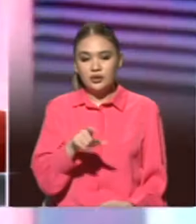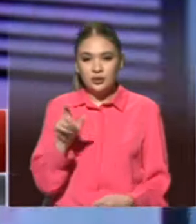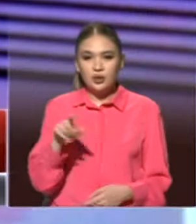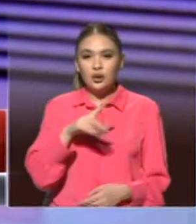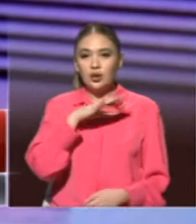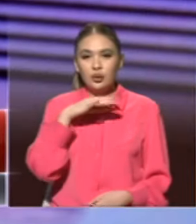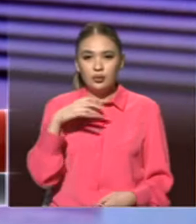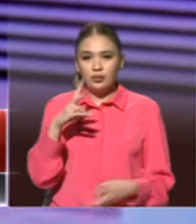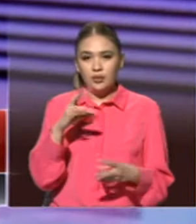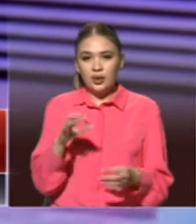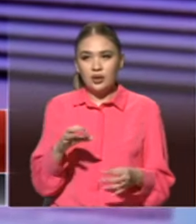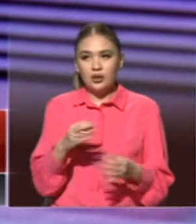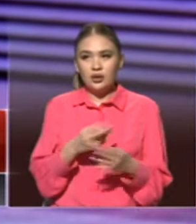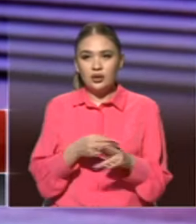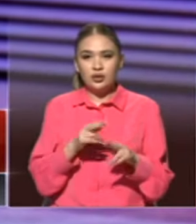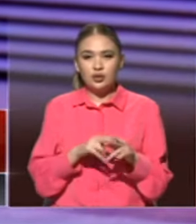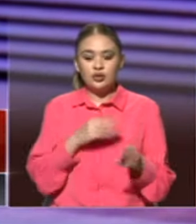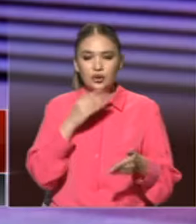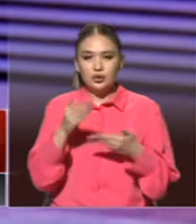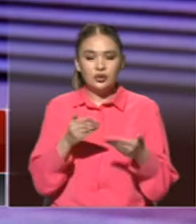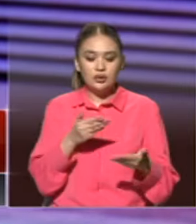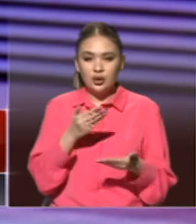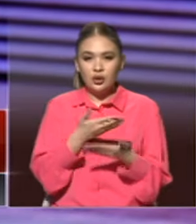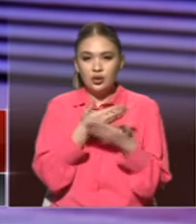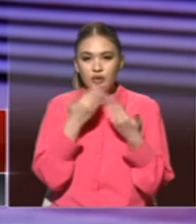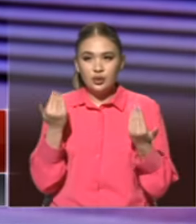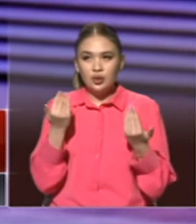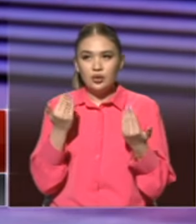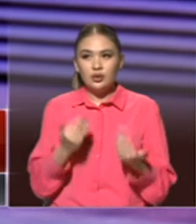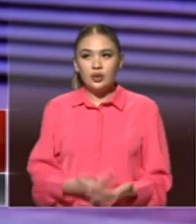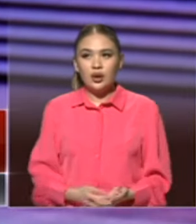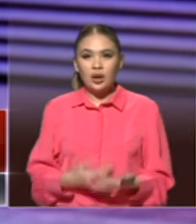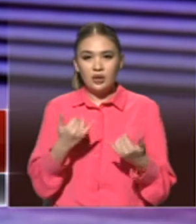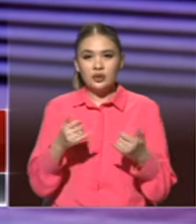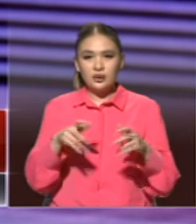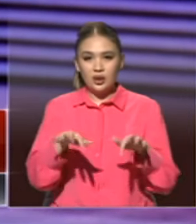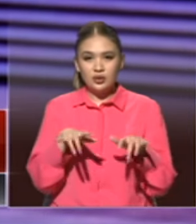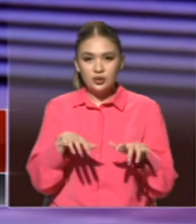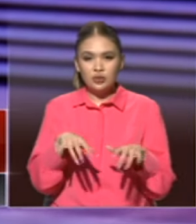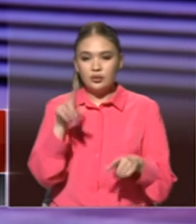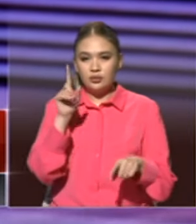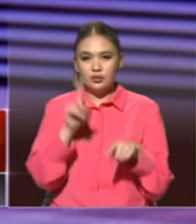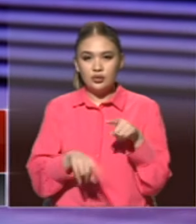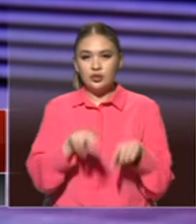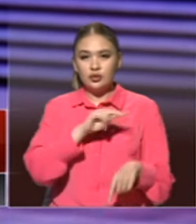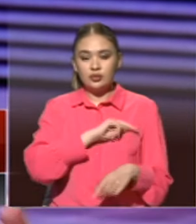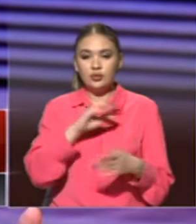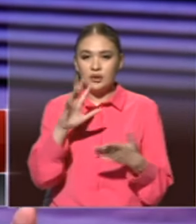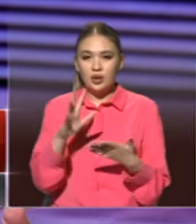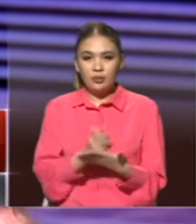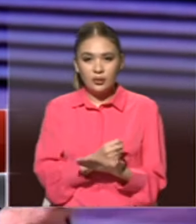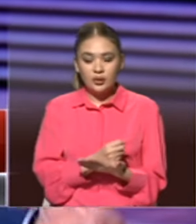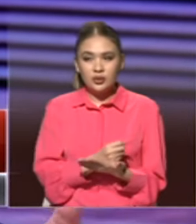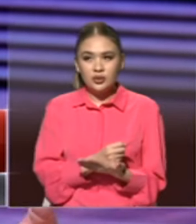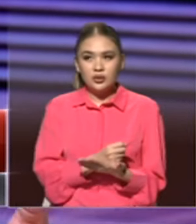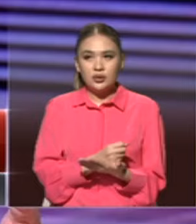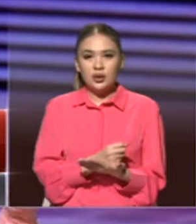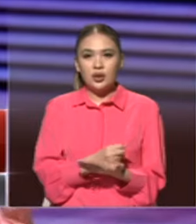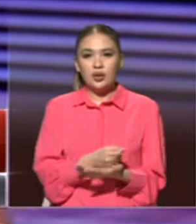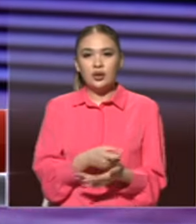бірақ сұраныс жоқ қой. Қазір қараңызшы, айтишник болса, оның жұмыс тауып алады. Инженер болса, құрылыс жүріп